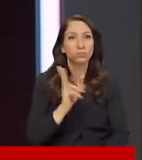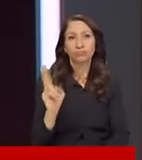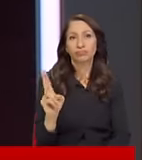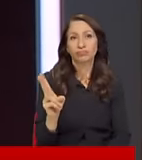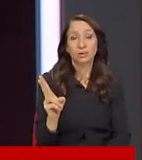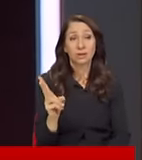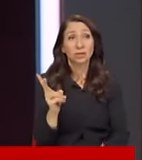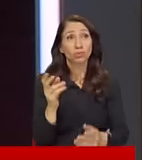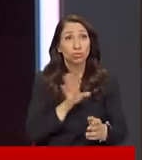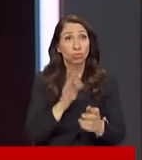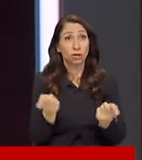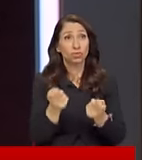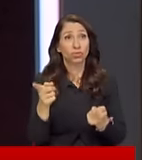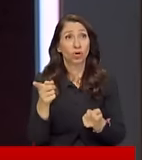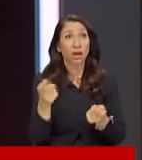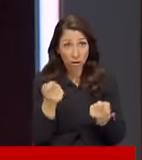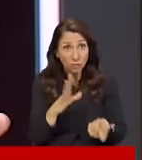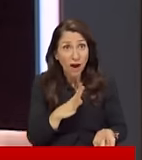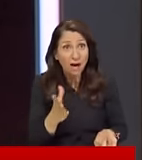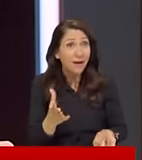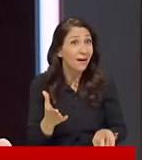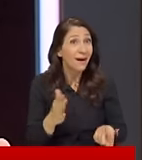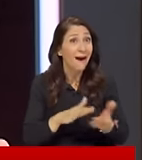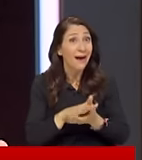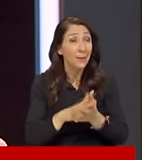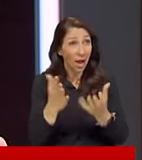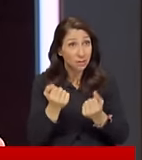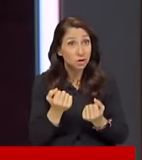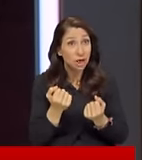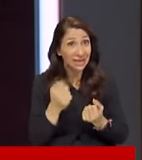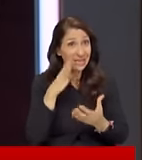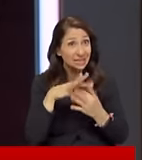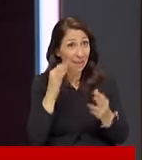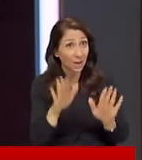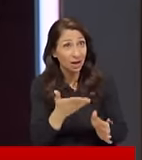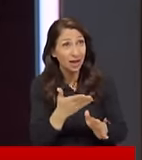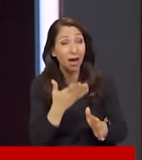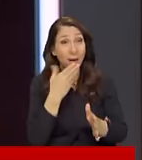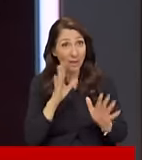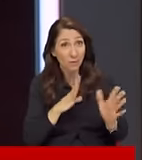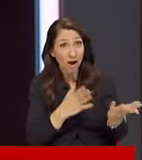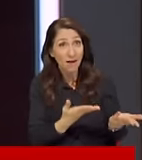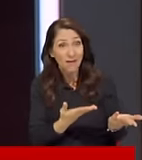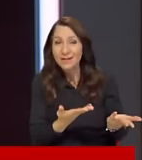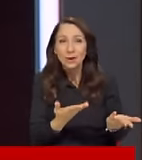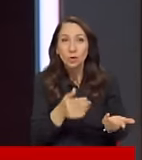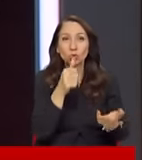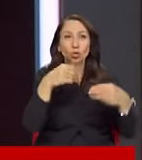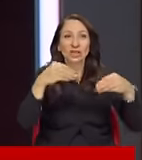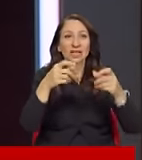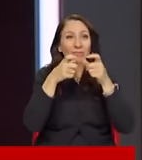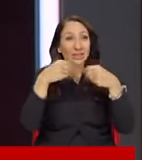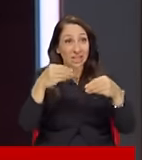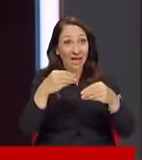çocukları. Çocukları çalıştırıyor. İş mi var? Yani ayakkabıyı alabilecek insan mı kaldı? Emekli mi kaldı? Yani su satacak,